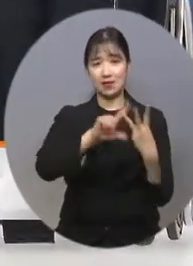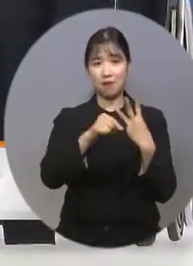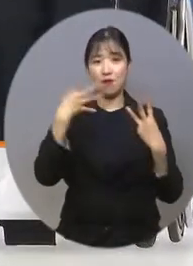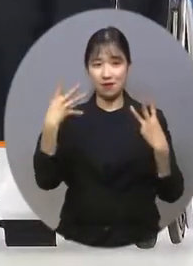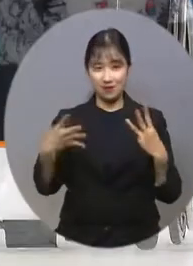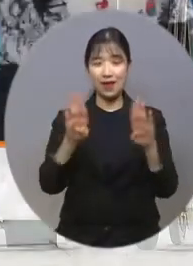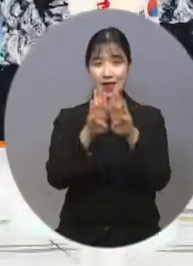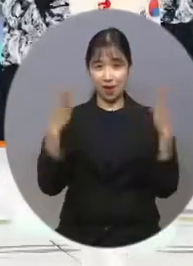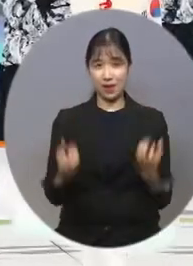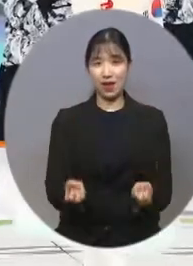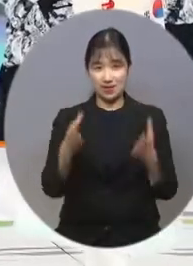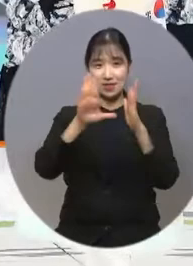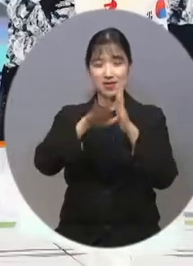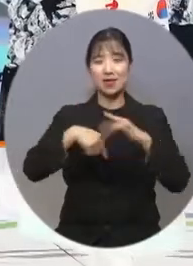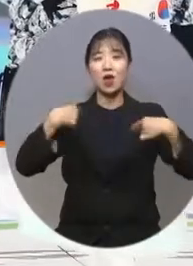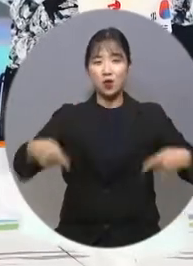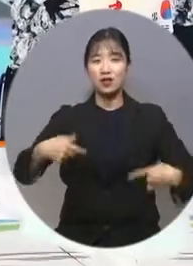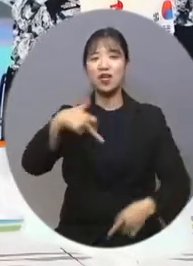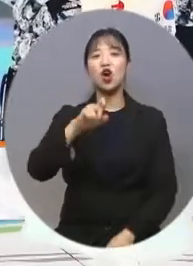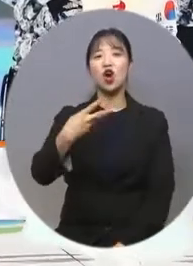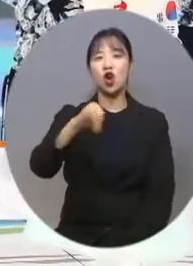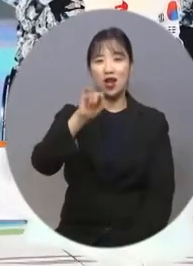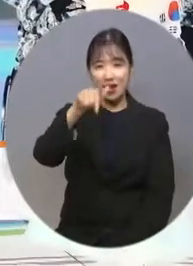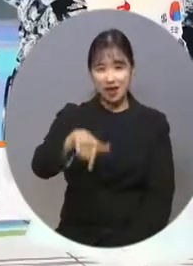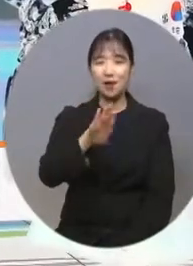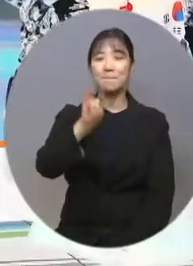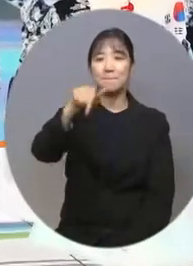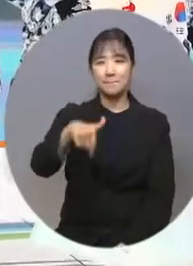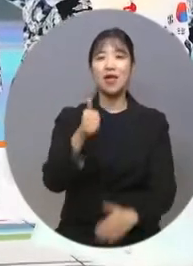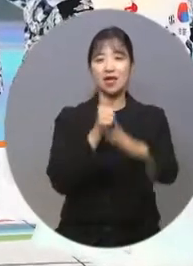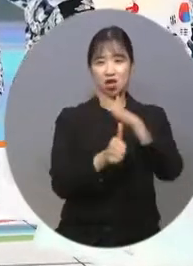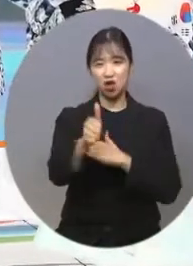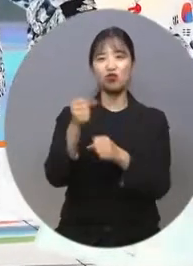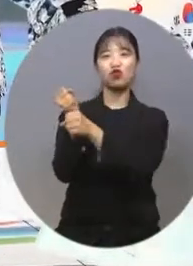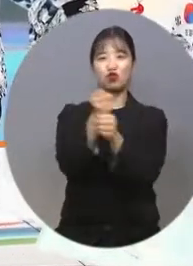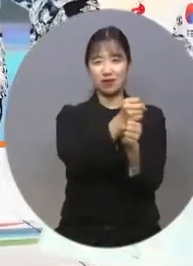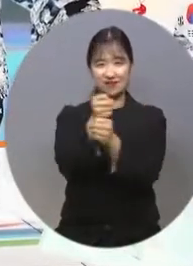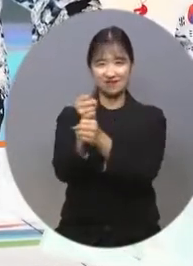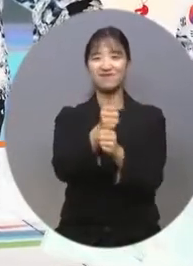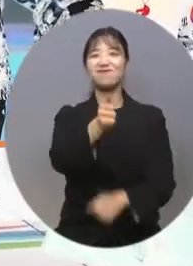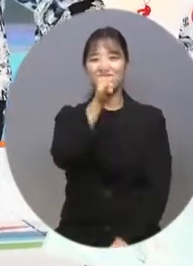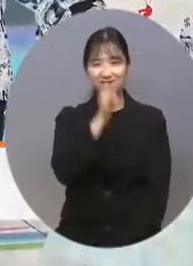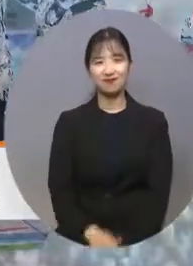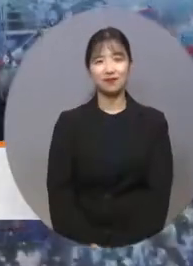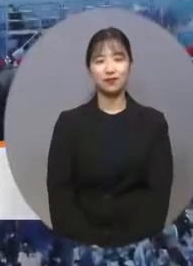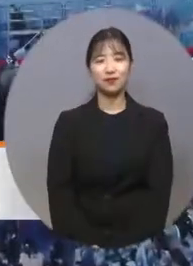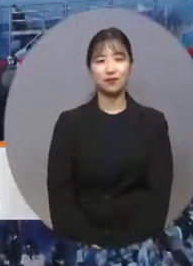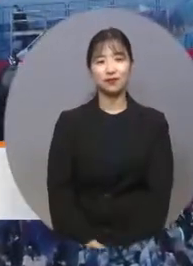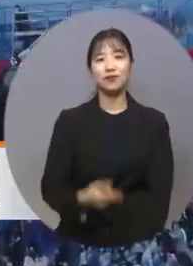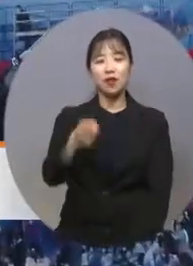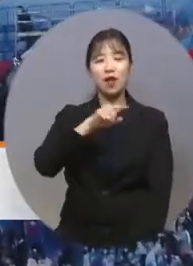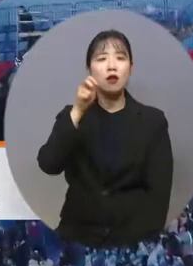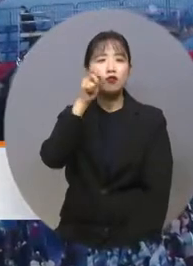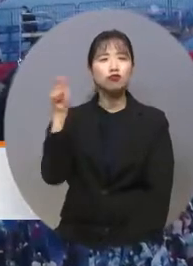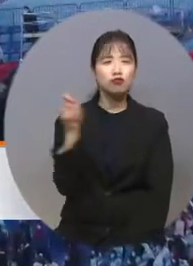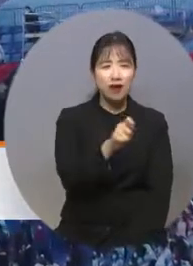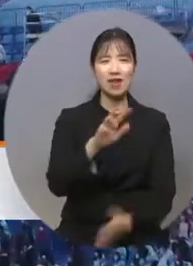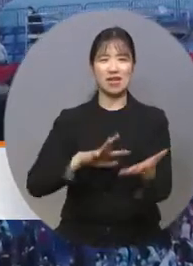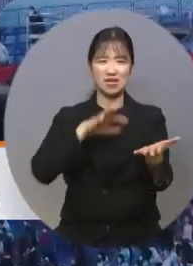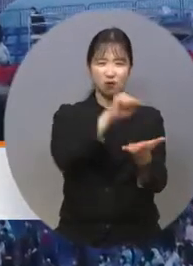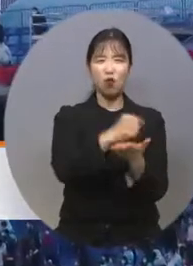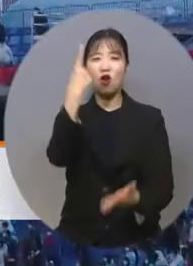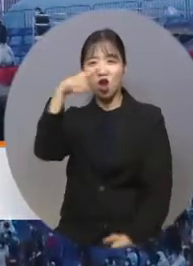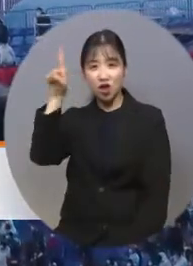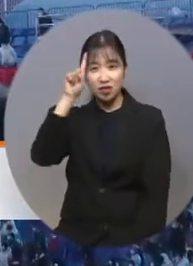진행된 개막식에는 휠체어 컬링 백혜진 선수가 기수로 나섰습니다. 한편 우크라이나를 침공한 러시아와